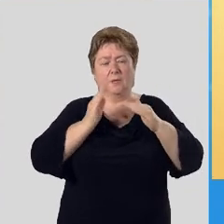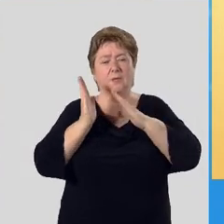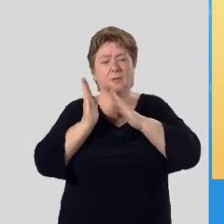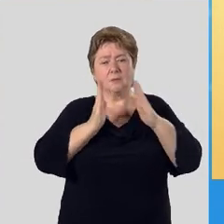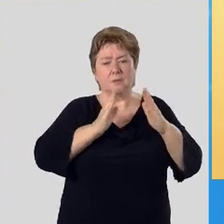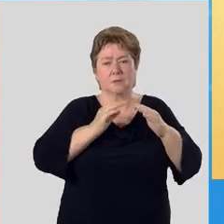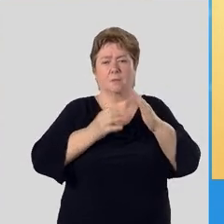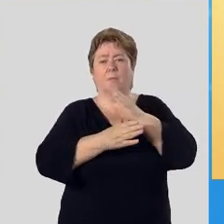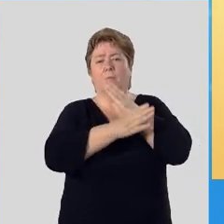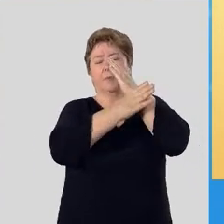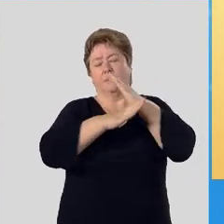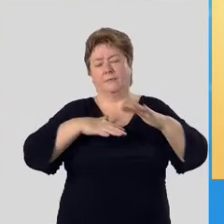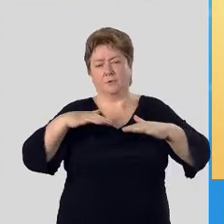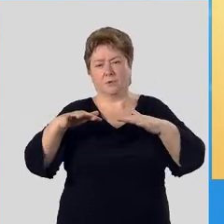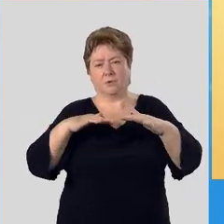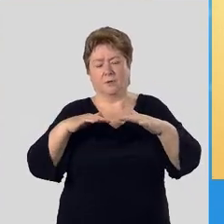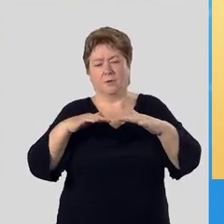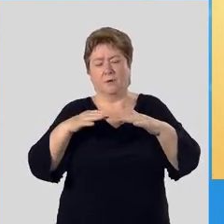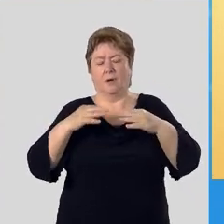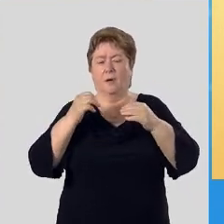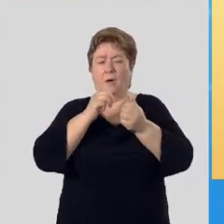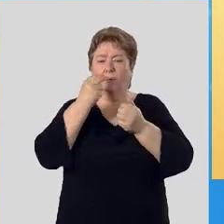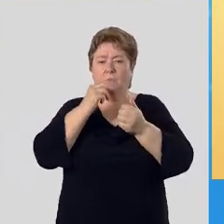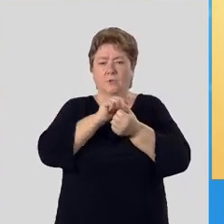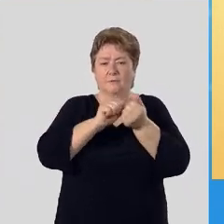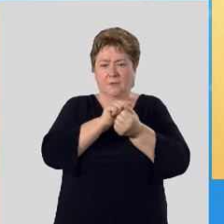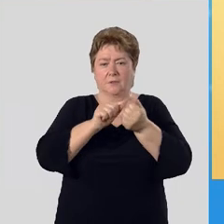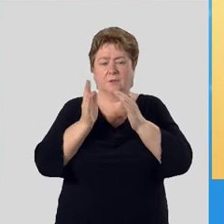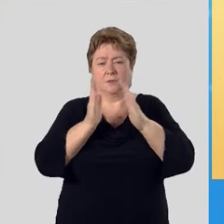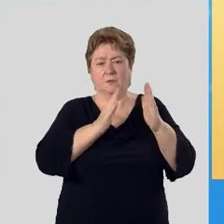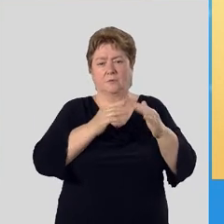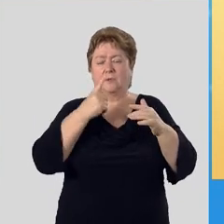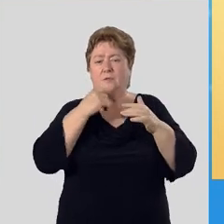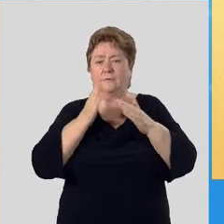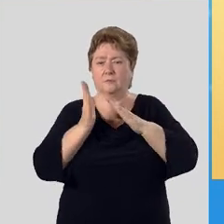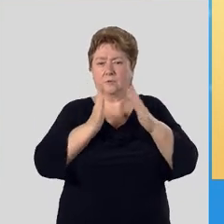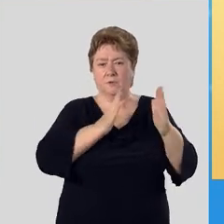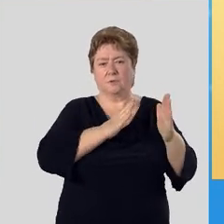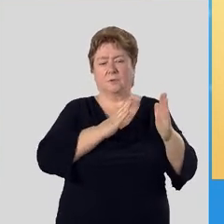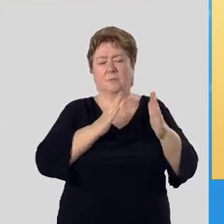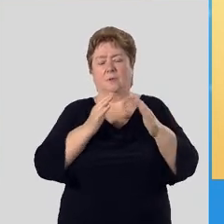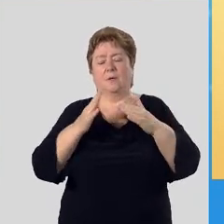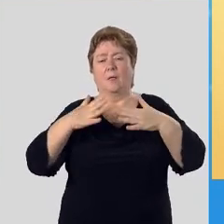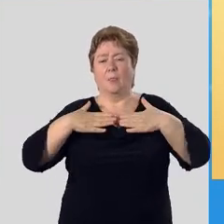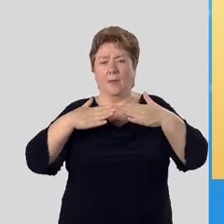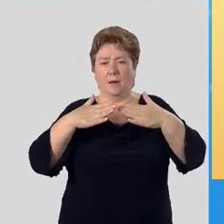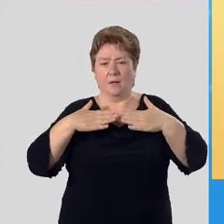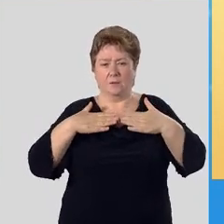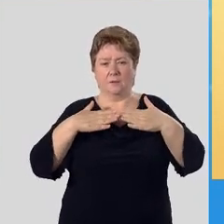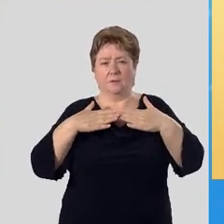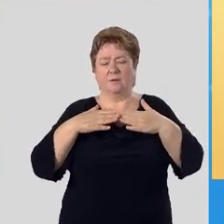система опоры и движения, пищеварительная система, кровеносная система,